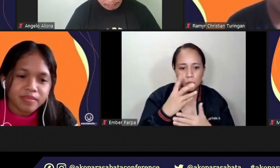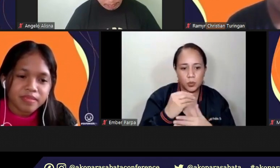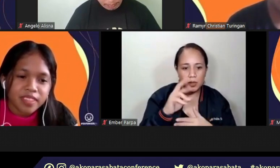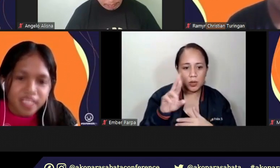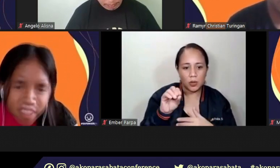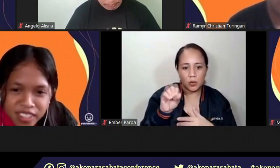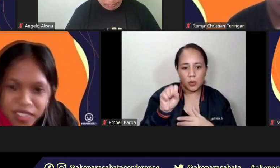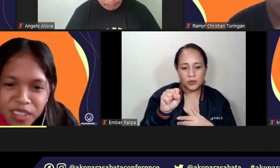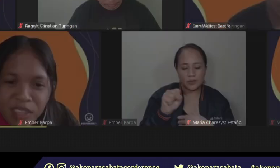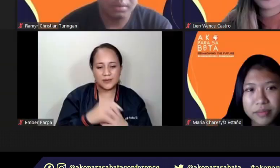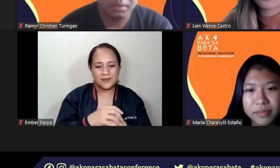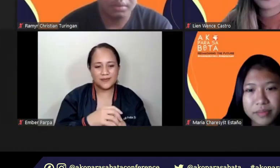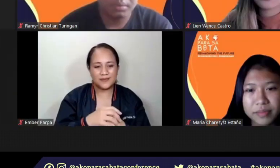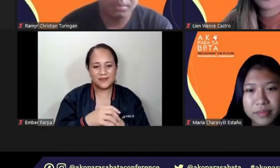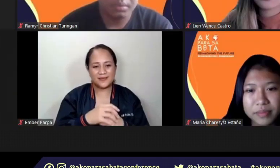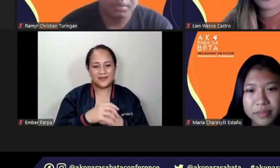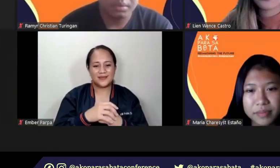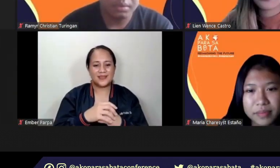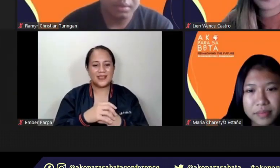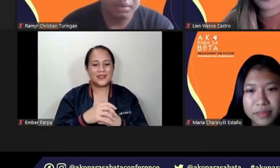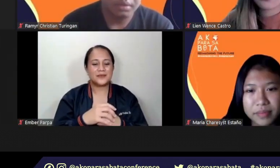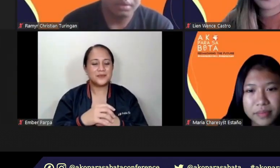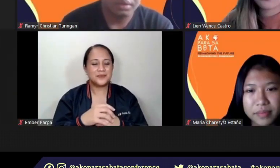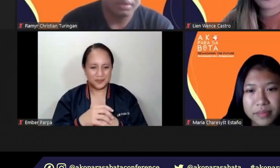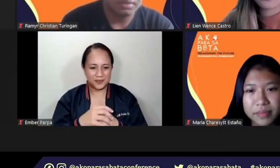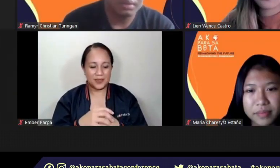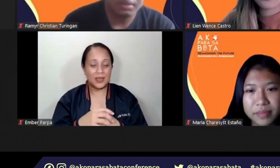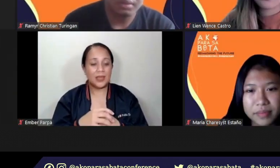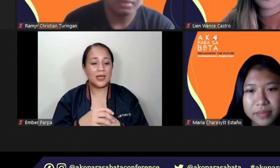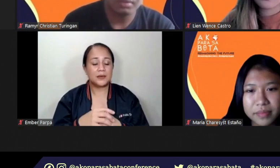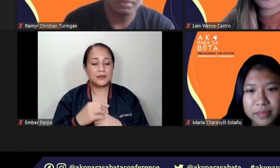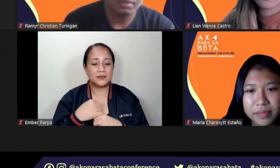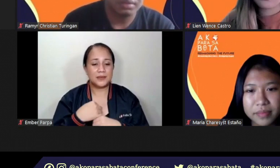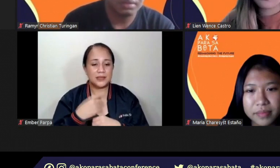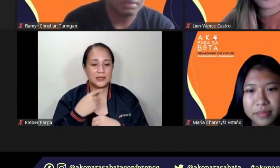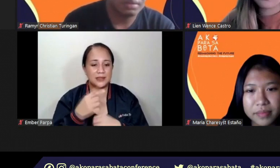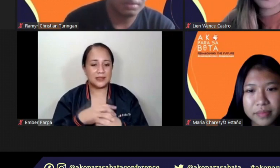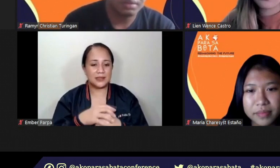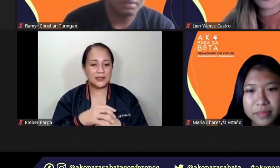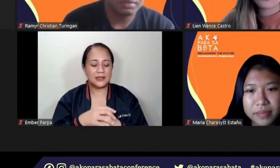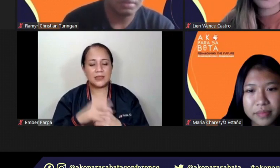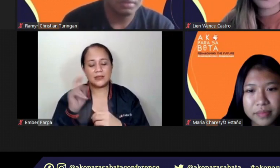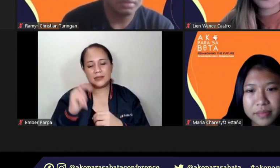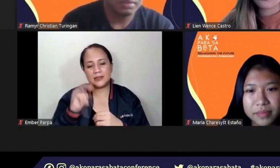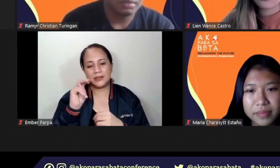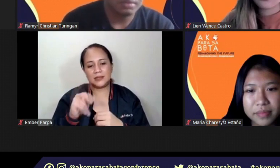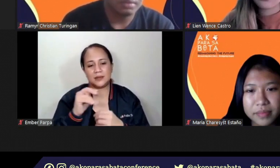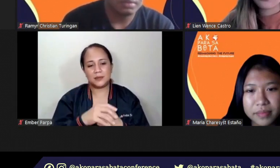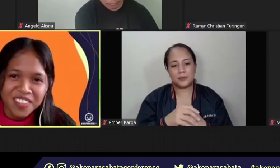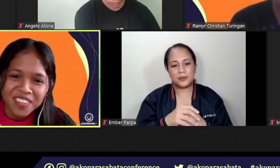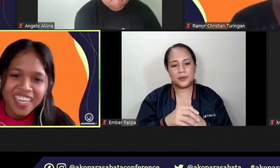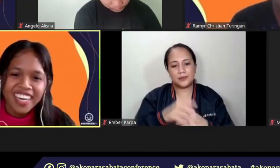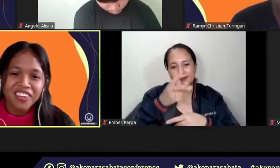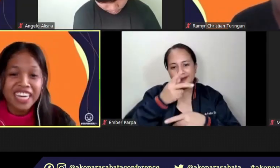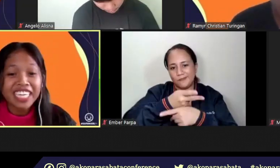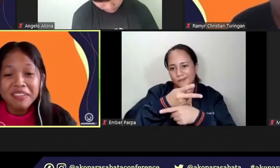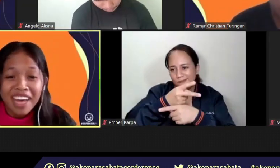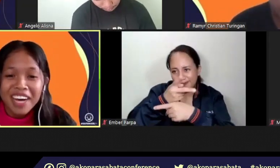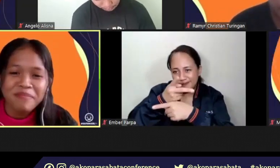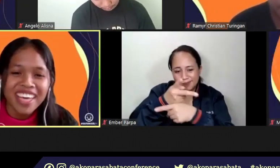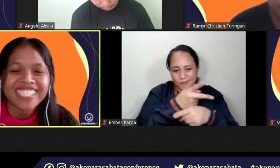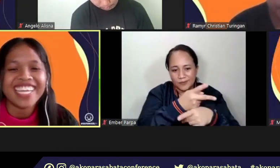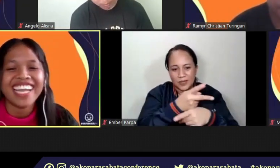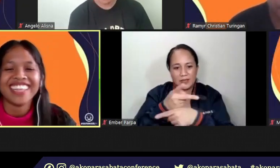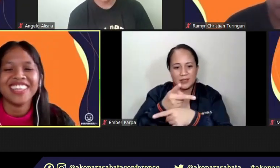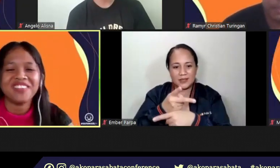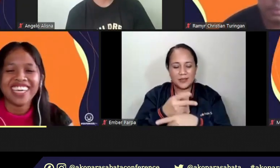Ross? So hello po, ayan. Ang aking masasabi na kinailangan nating maging mapagmasid. So, Kuya Kim lang